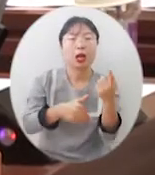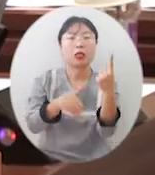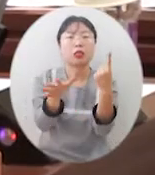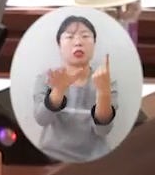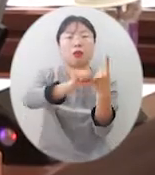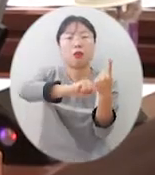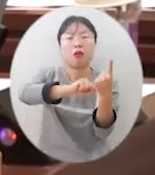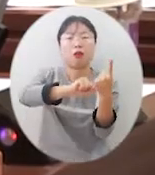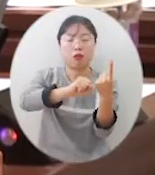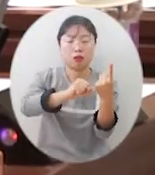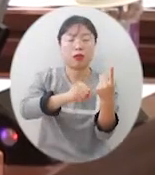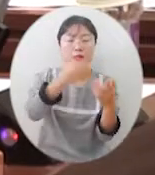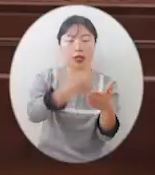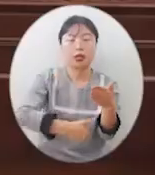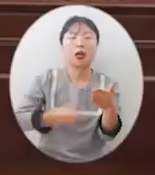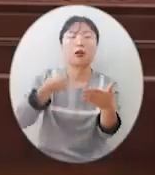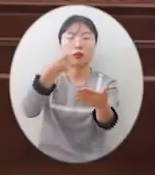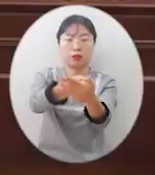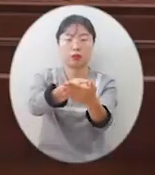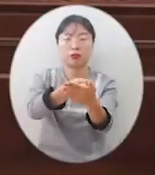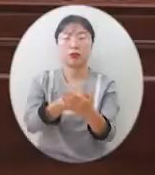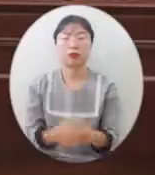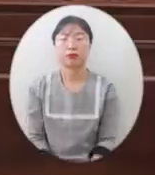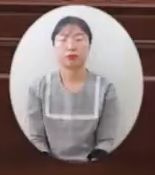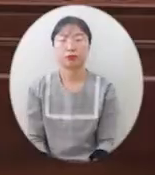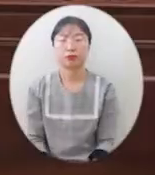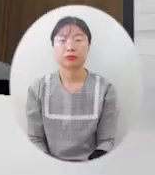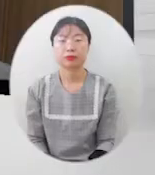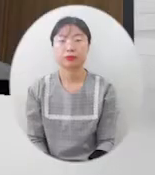원을 삭감하여 의결했습니다.